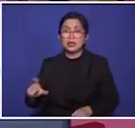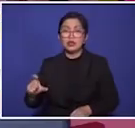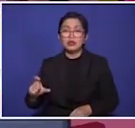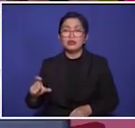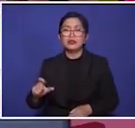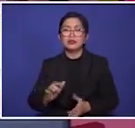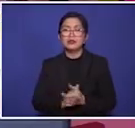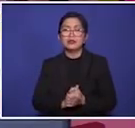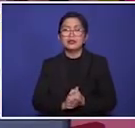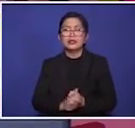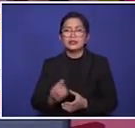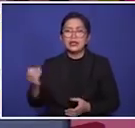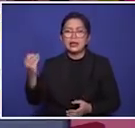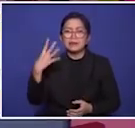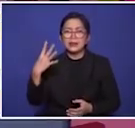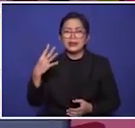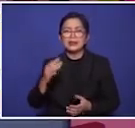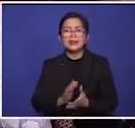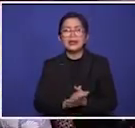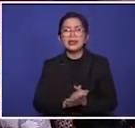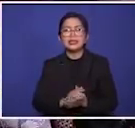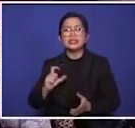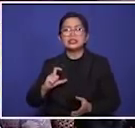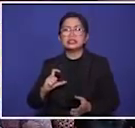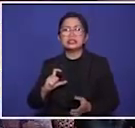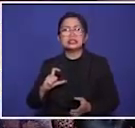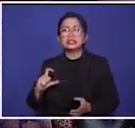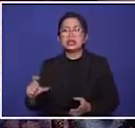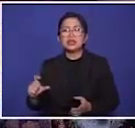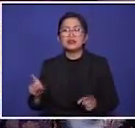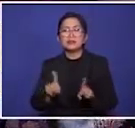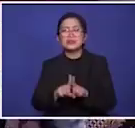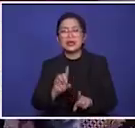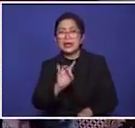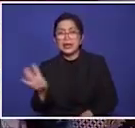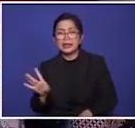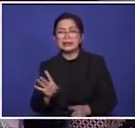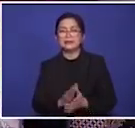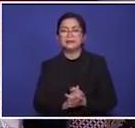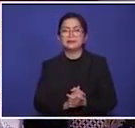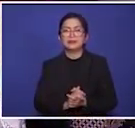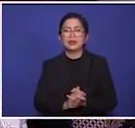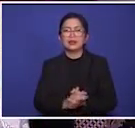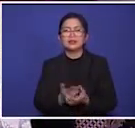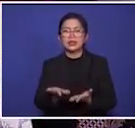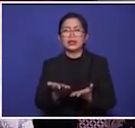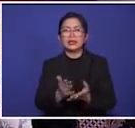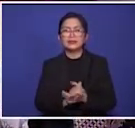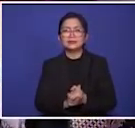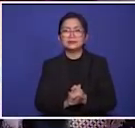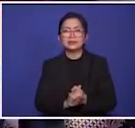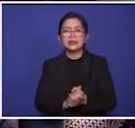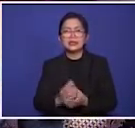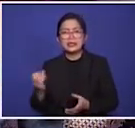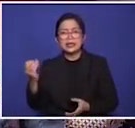adalah dari paslon lainnya Saya lanjut kepada paslon 01 tolong ditanggapi yang dikatakan oleh